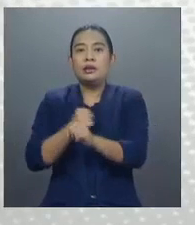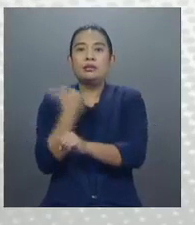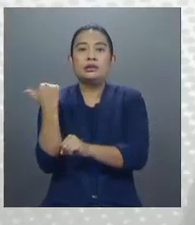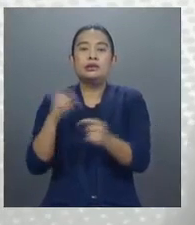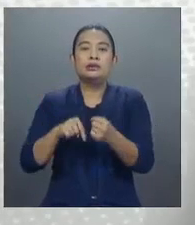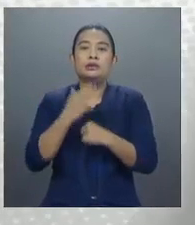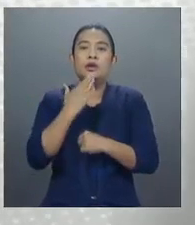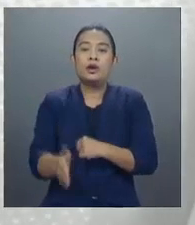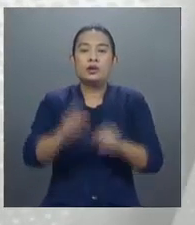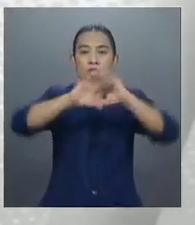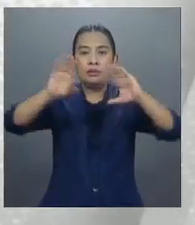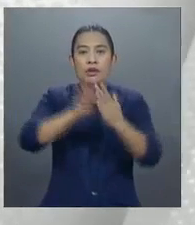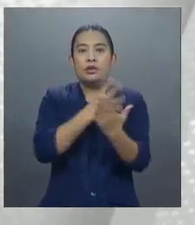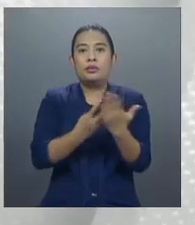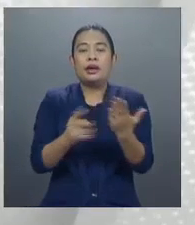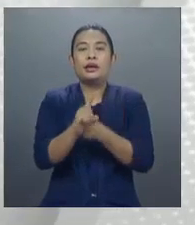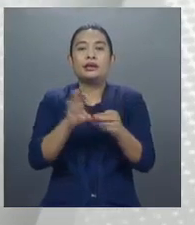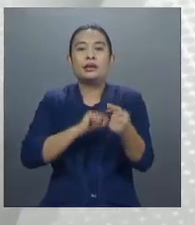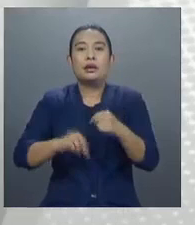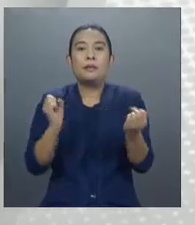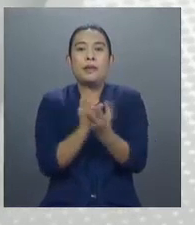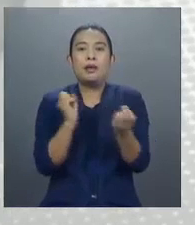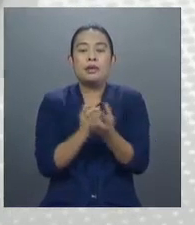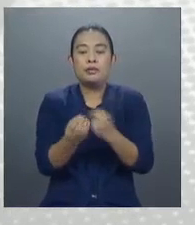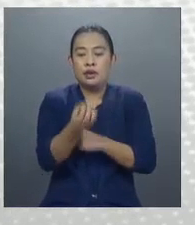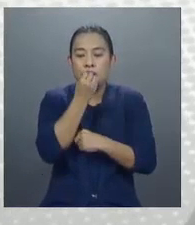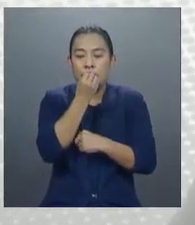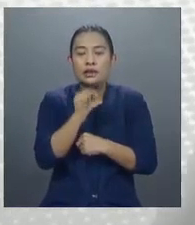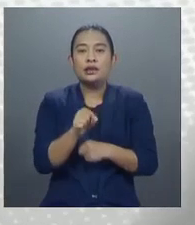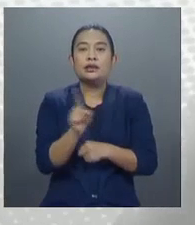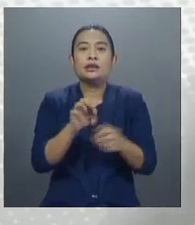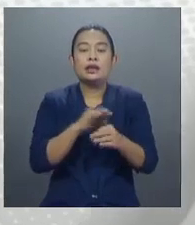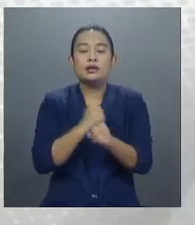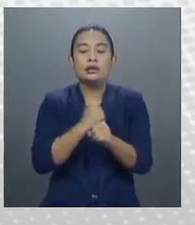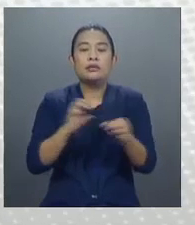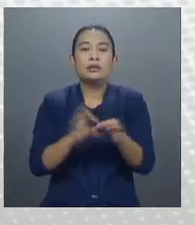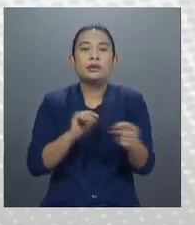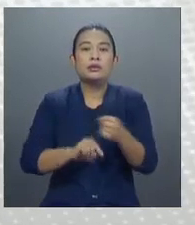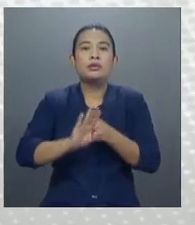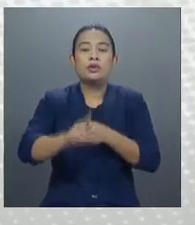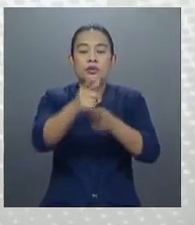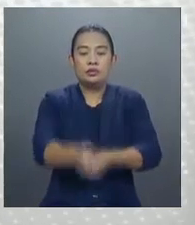รับเพราะอาจจะส่งผลกระทบต่อความมั่นคงทางอาหารและการผลิตในภาคเกษตร